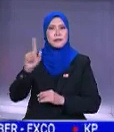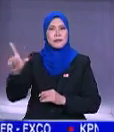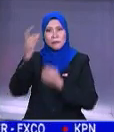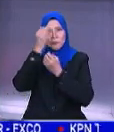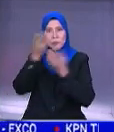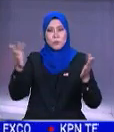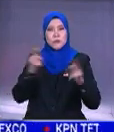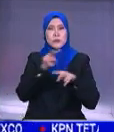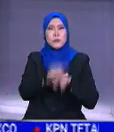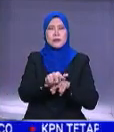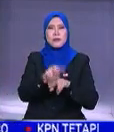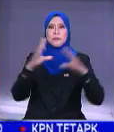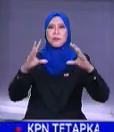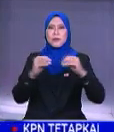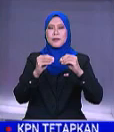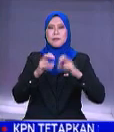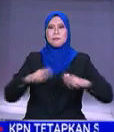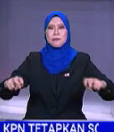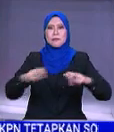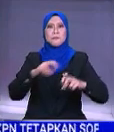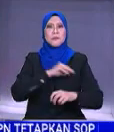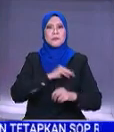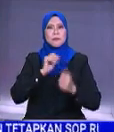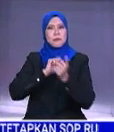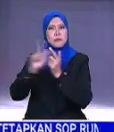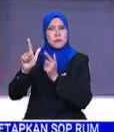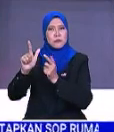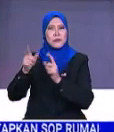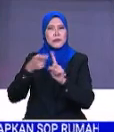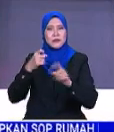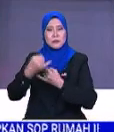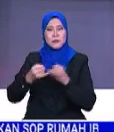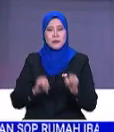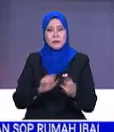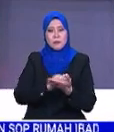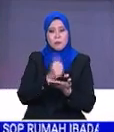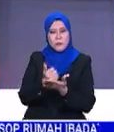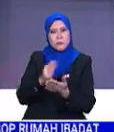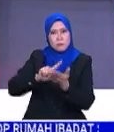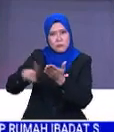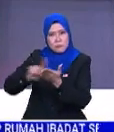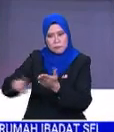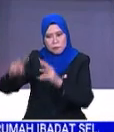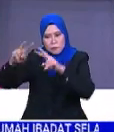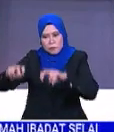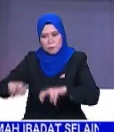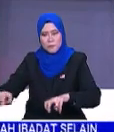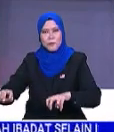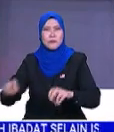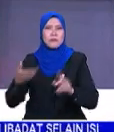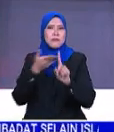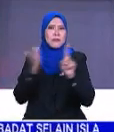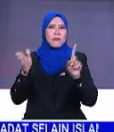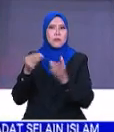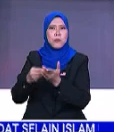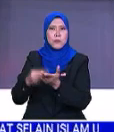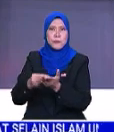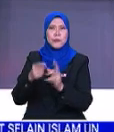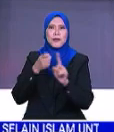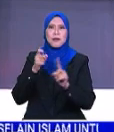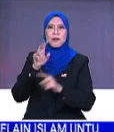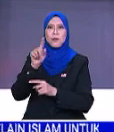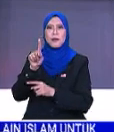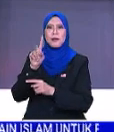dimaklumkan saksi mesyuarat Jemaah Menteri bersetuju membenarkan Jabatan Audit Negara menyiasat sebarang penyelewengan kewangan dalam